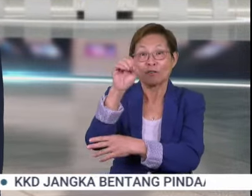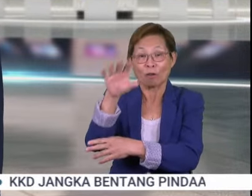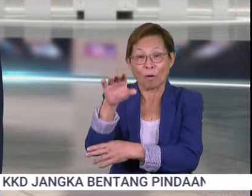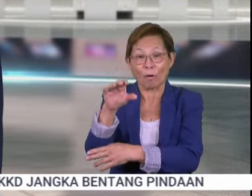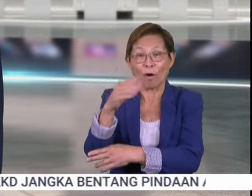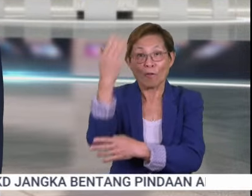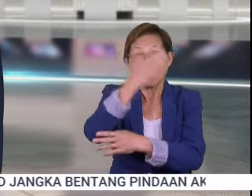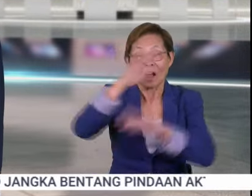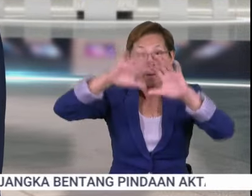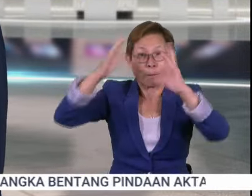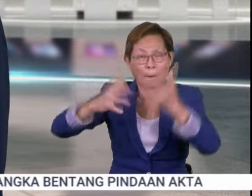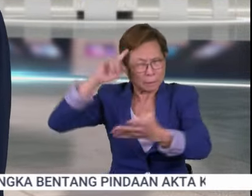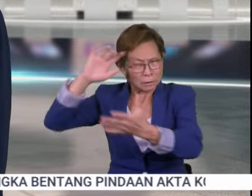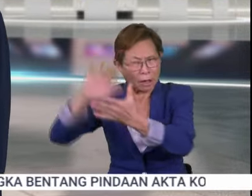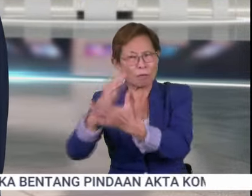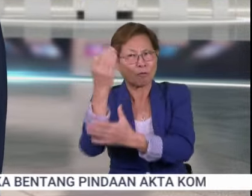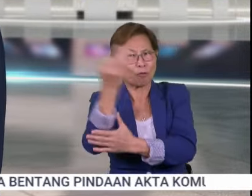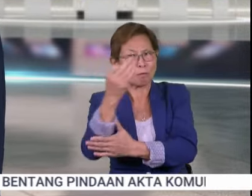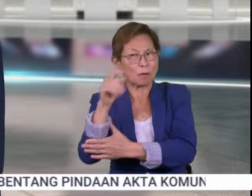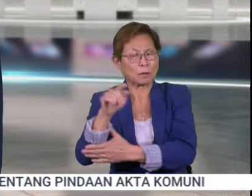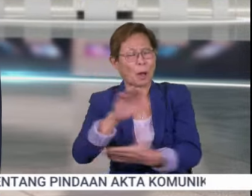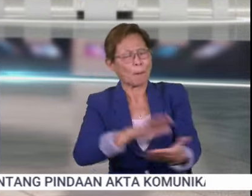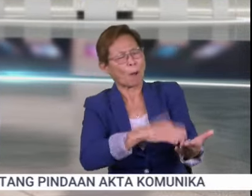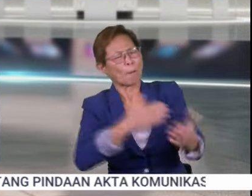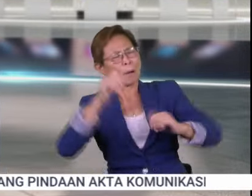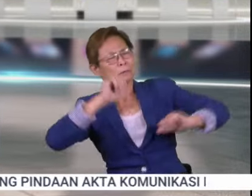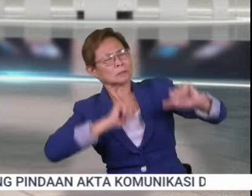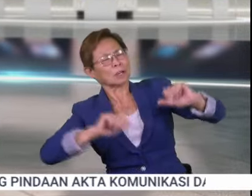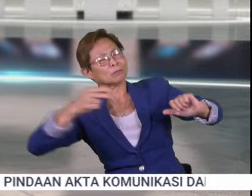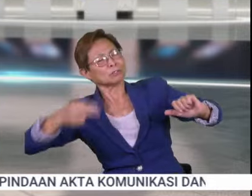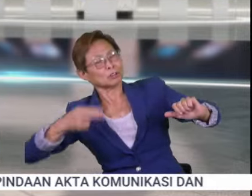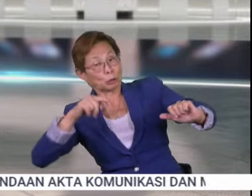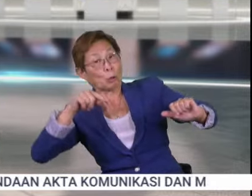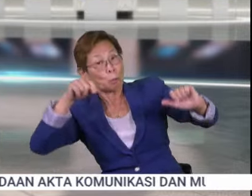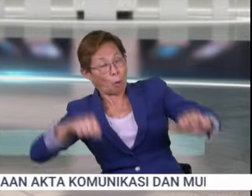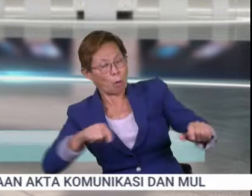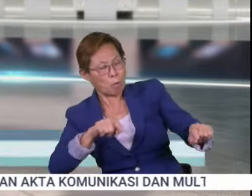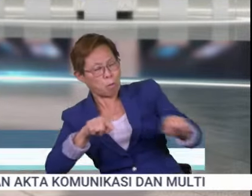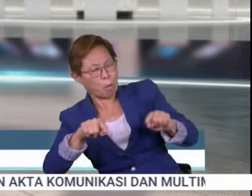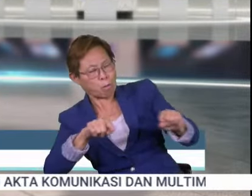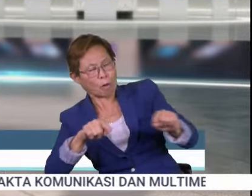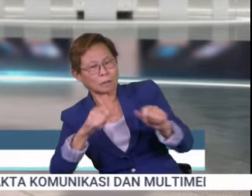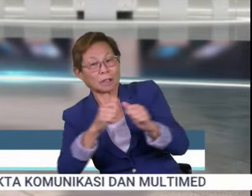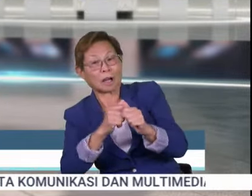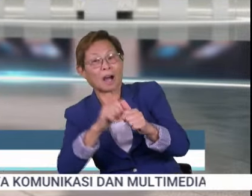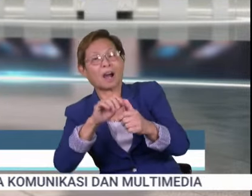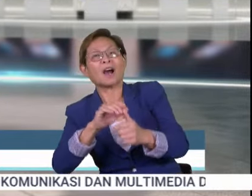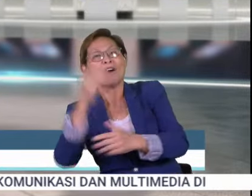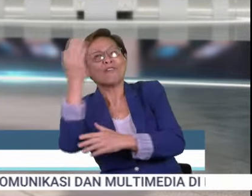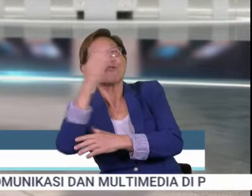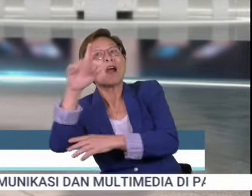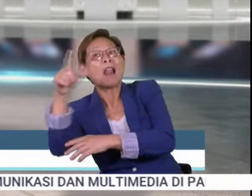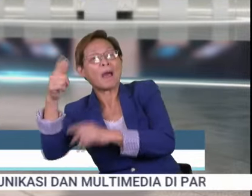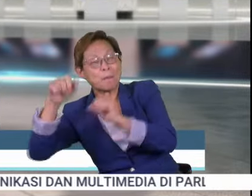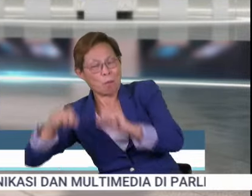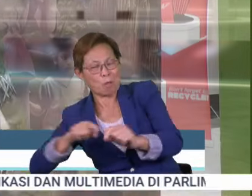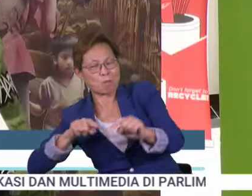Antarabangsa. Beliau yakin filem bergenre drama sejarah itu mampu bersaing dengan karya-karya lain.